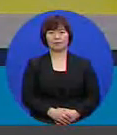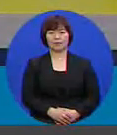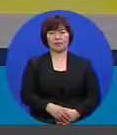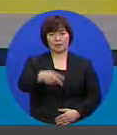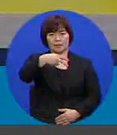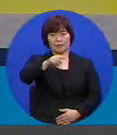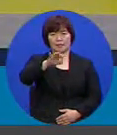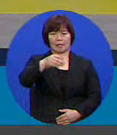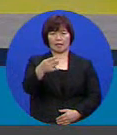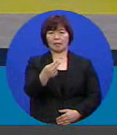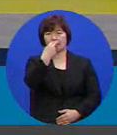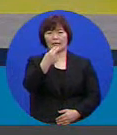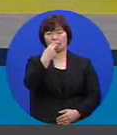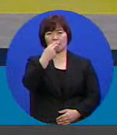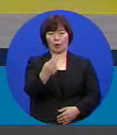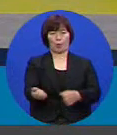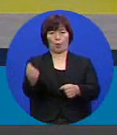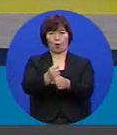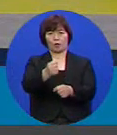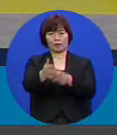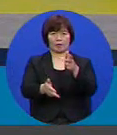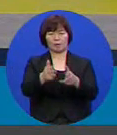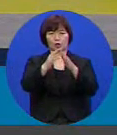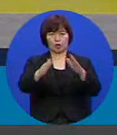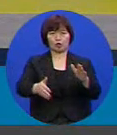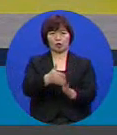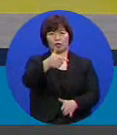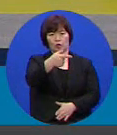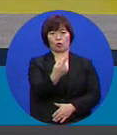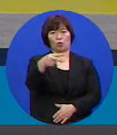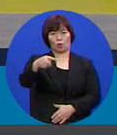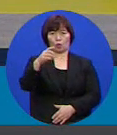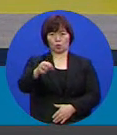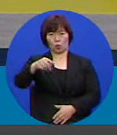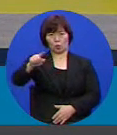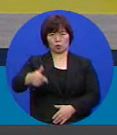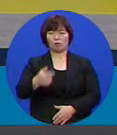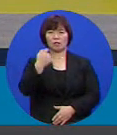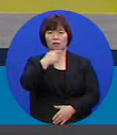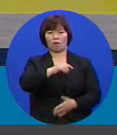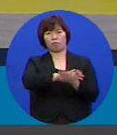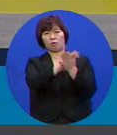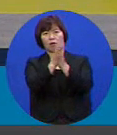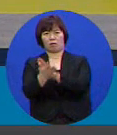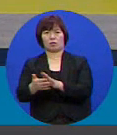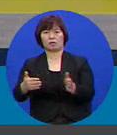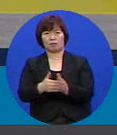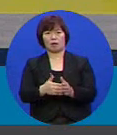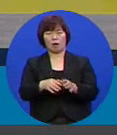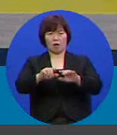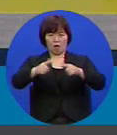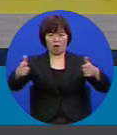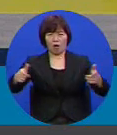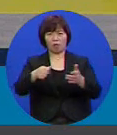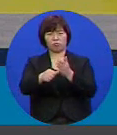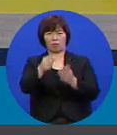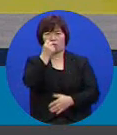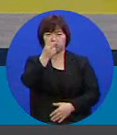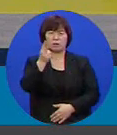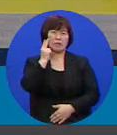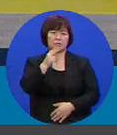생태 복원 사업을 통해 제 모습을 찾은 전주 노송천이 누런 황토색으로 변했습니다. 각종 이물질의